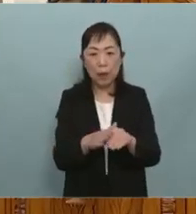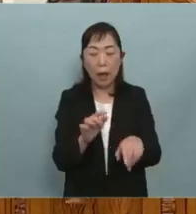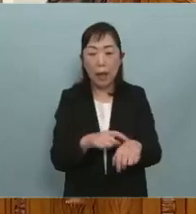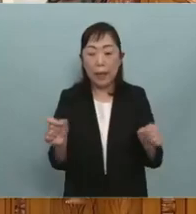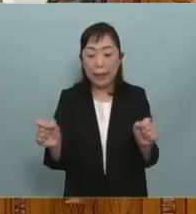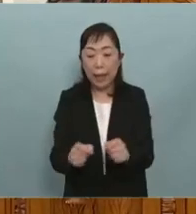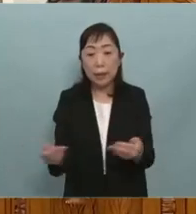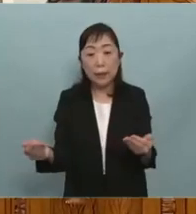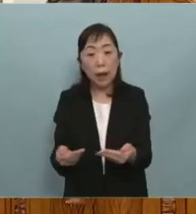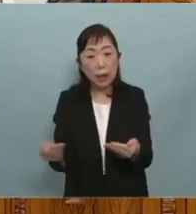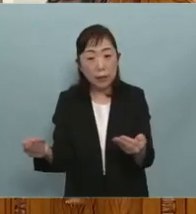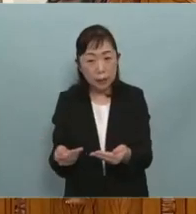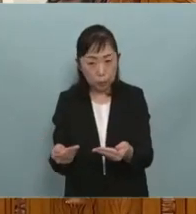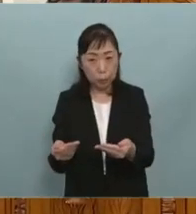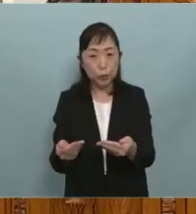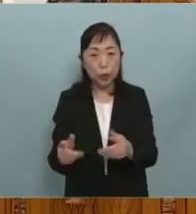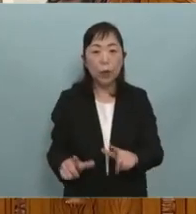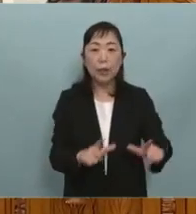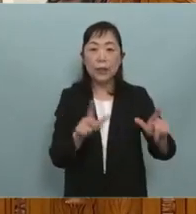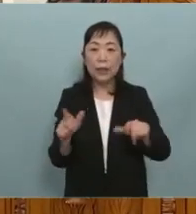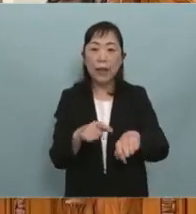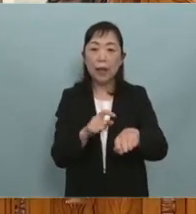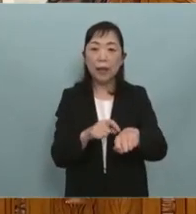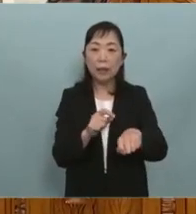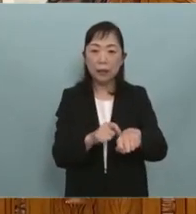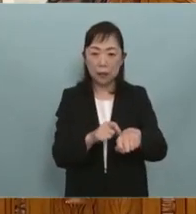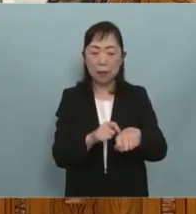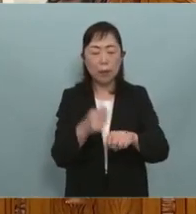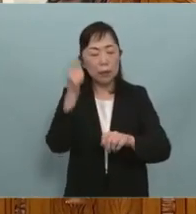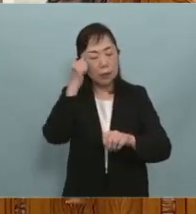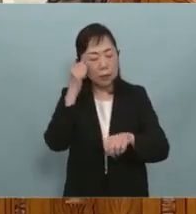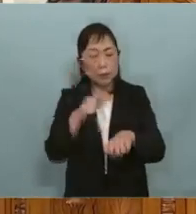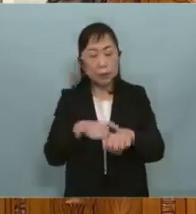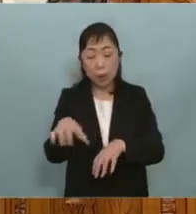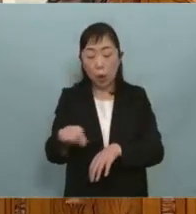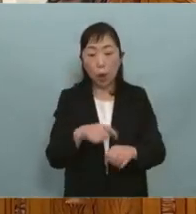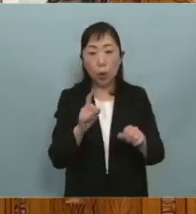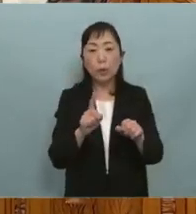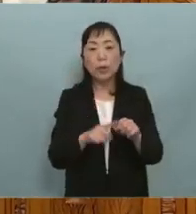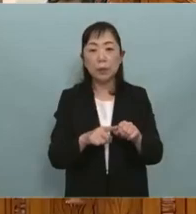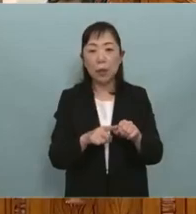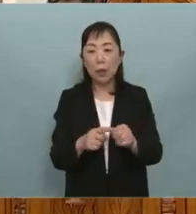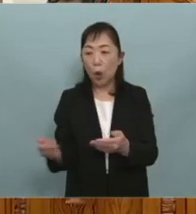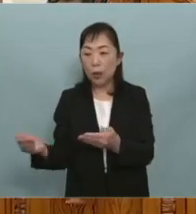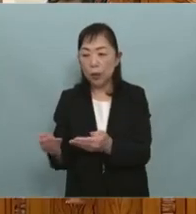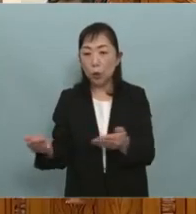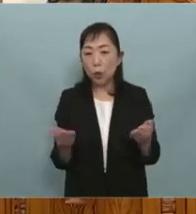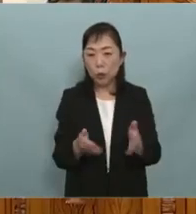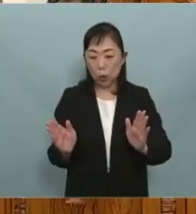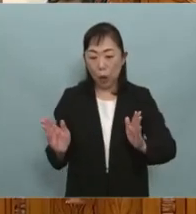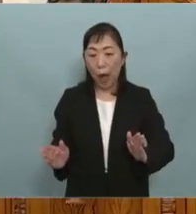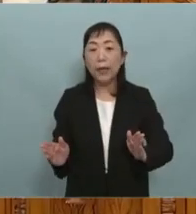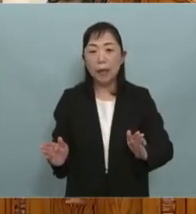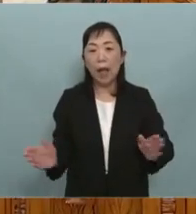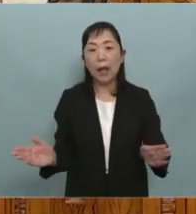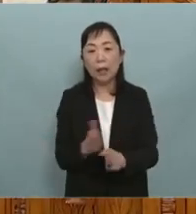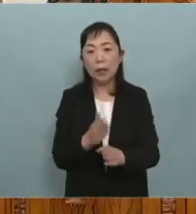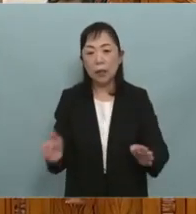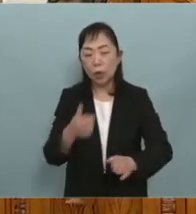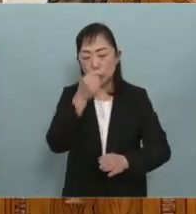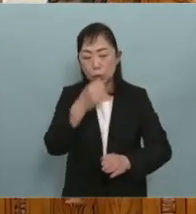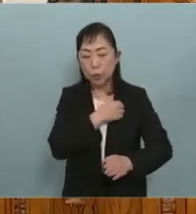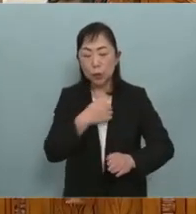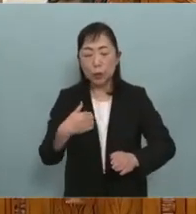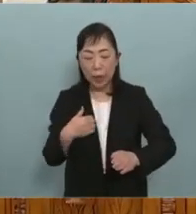勤務の活用や生活時間睡眠時間を確保する勤務間インターバル制度の導入促進